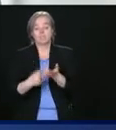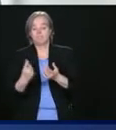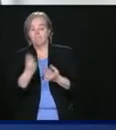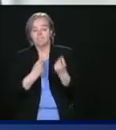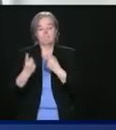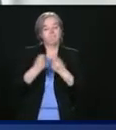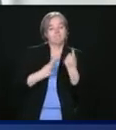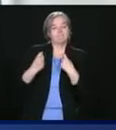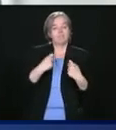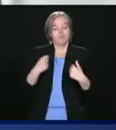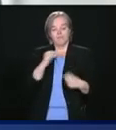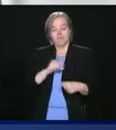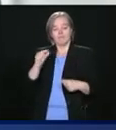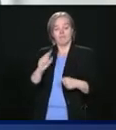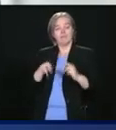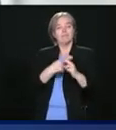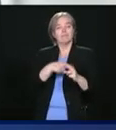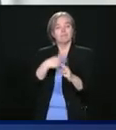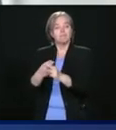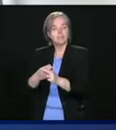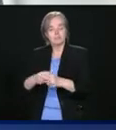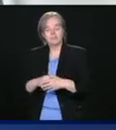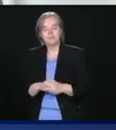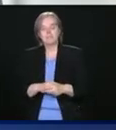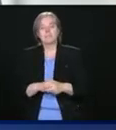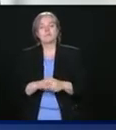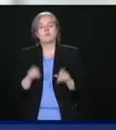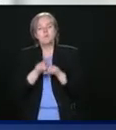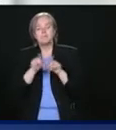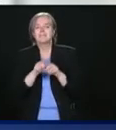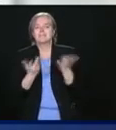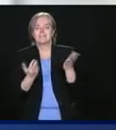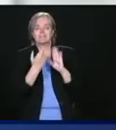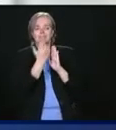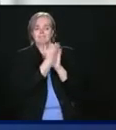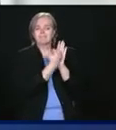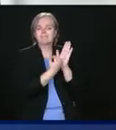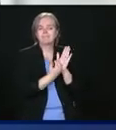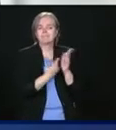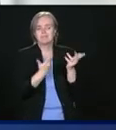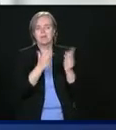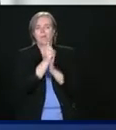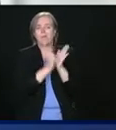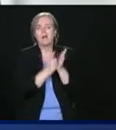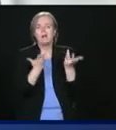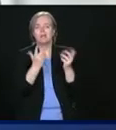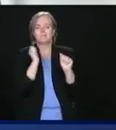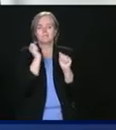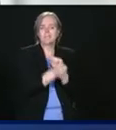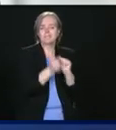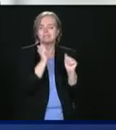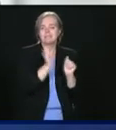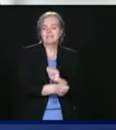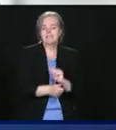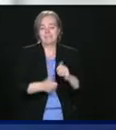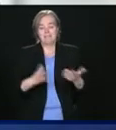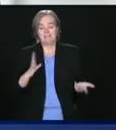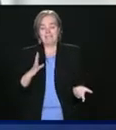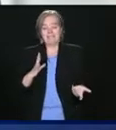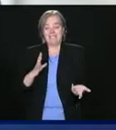questions au gouvernement, mais aussi pour pouvoir passer d'autres mesures qui vont aider les Canadiens. La réalité, c'est